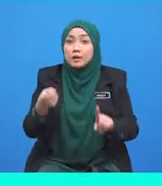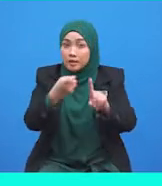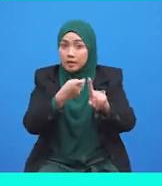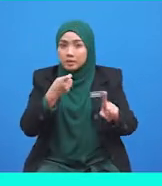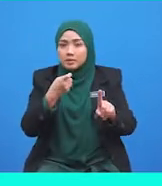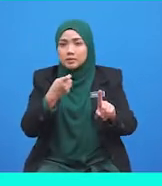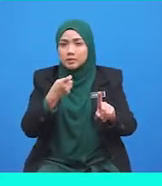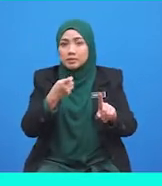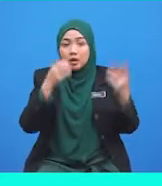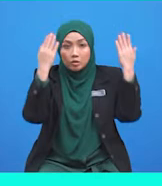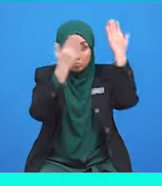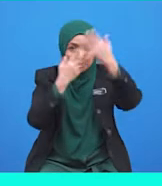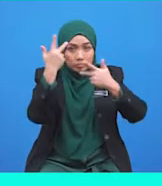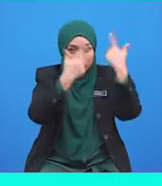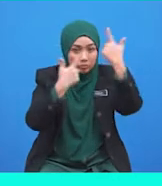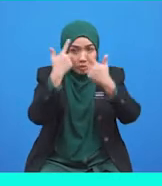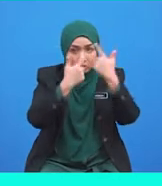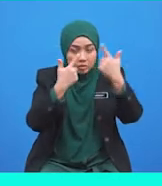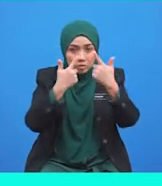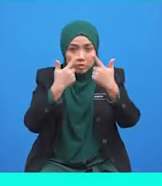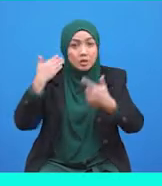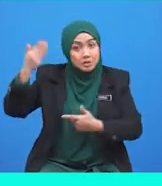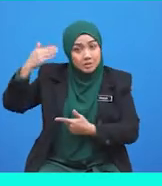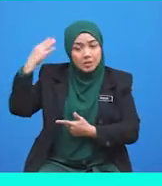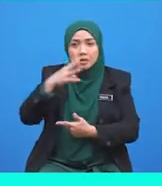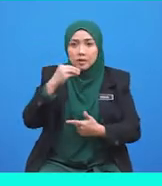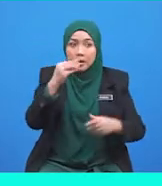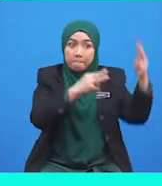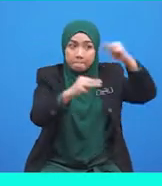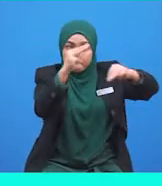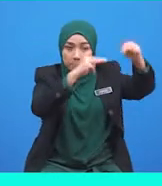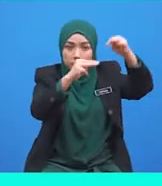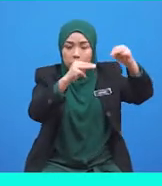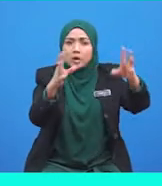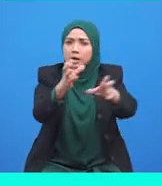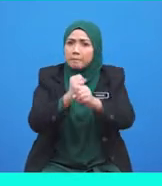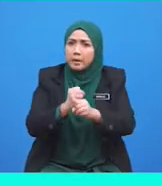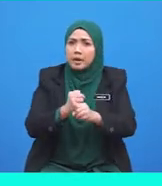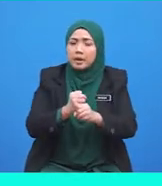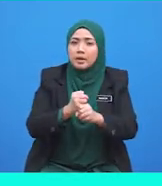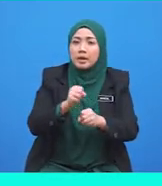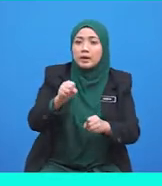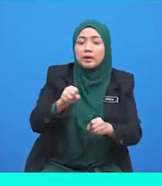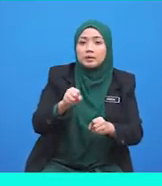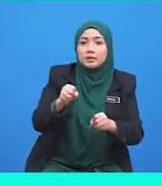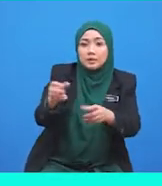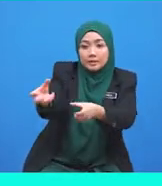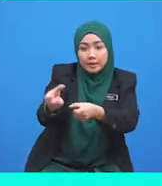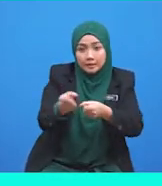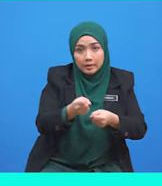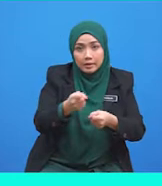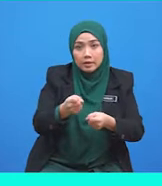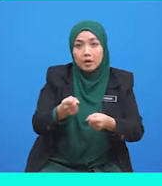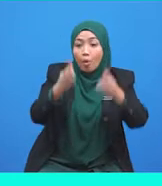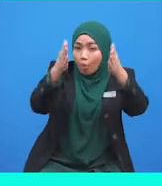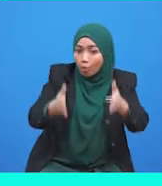pula, bangunan bersejarah dan monumen dapat menarik pelancong, baik pelancong tempatan mahupun